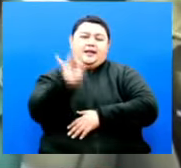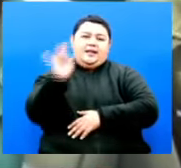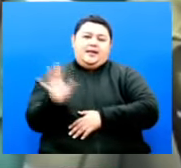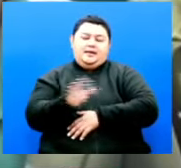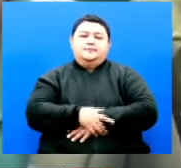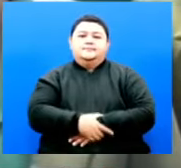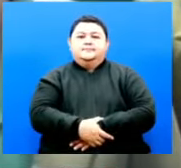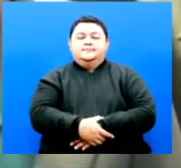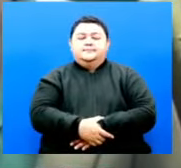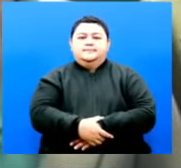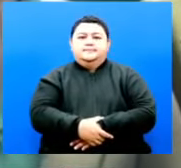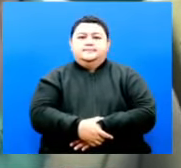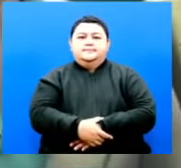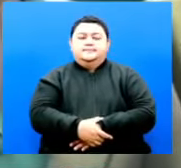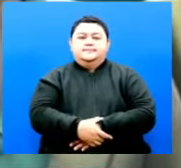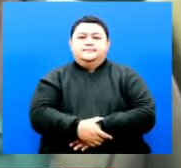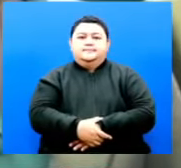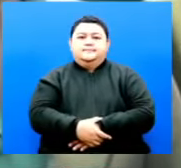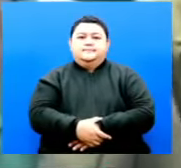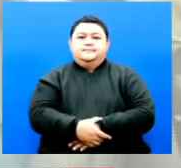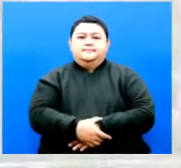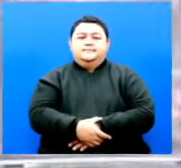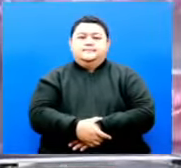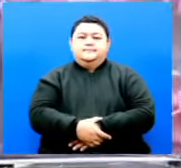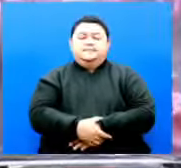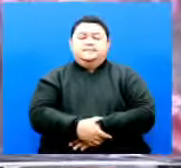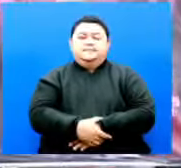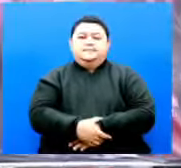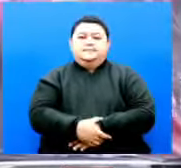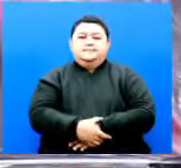bisa membantu untuk warga Pusdikhub di sekitar Cilame. Terima kasih.